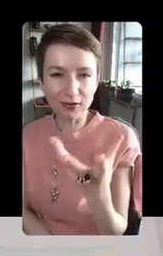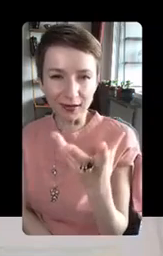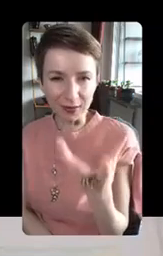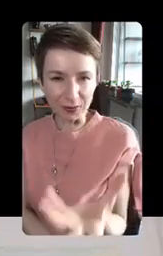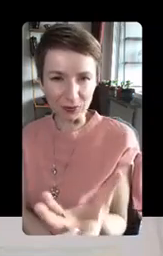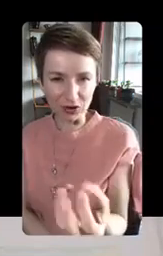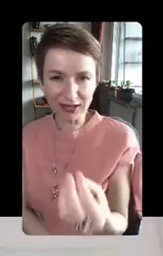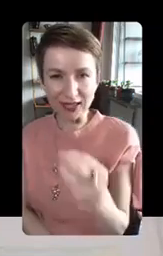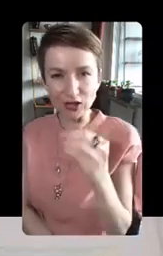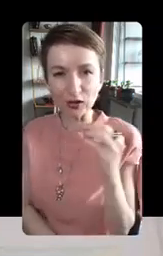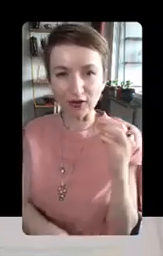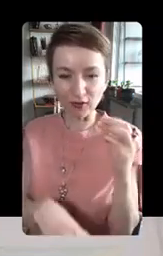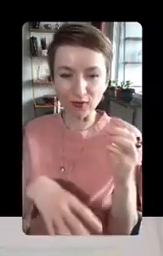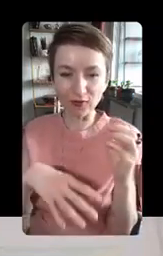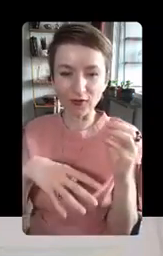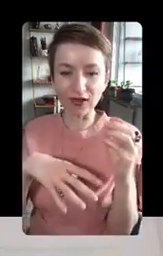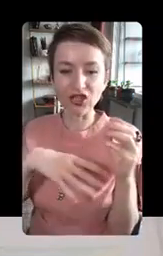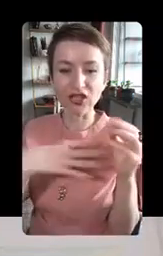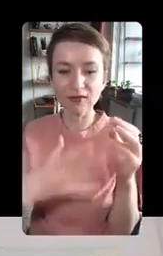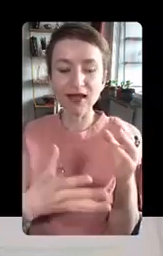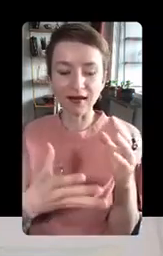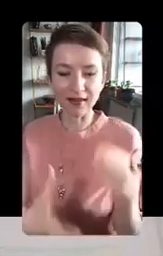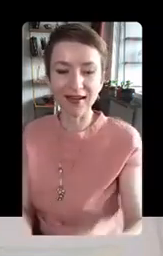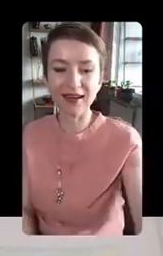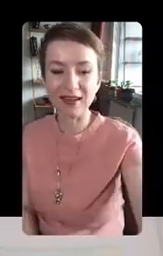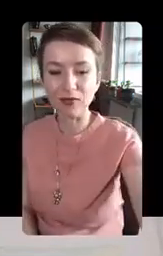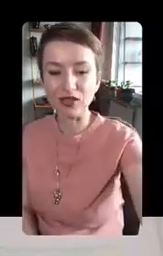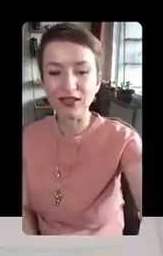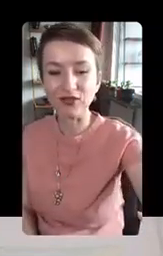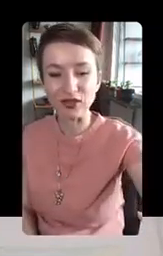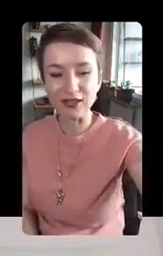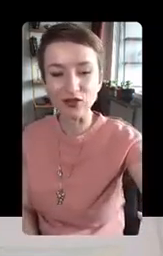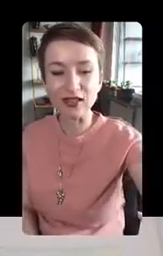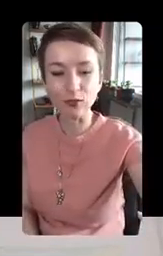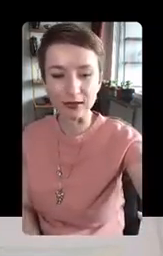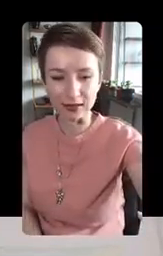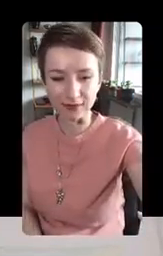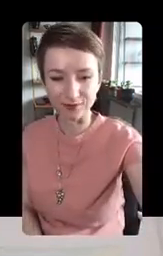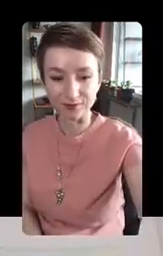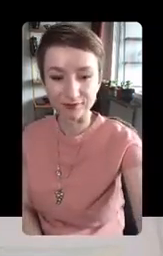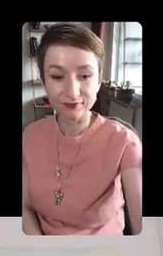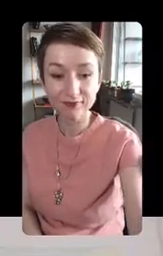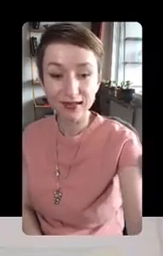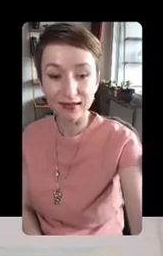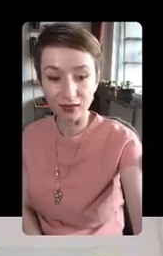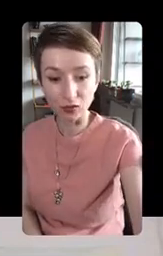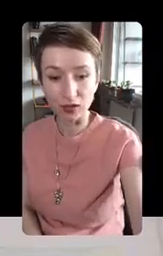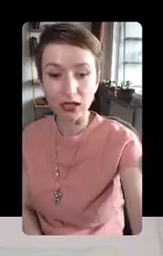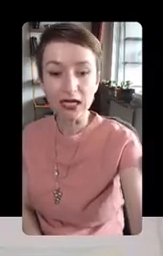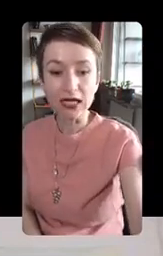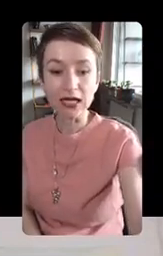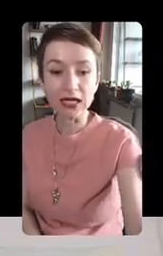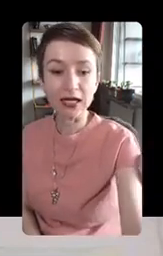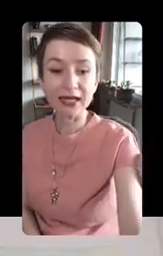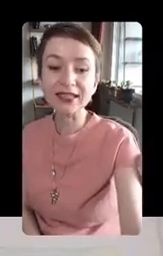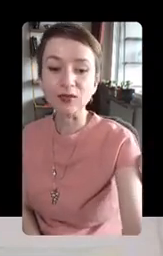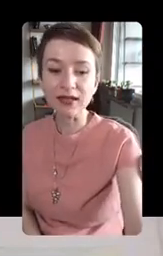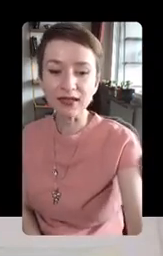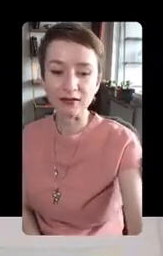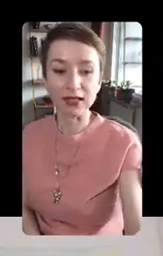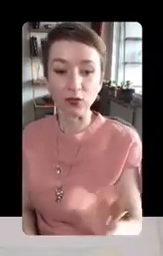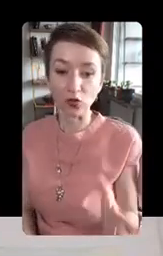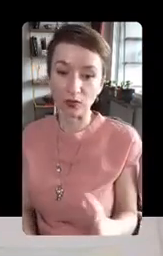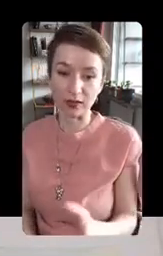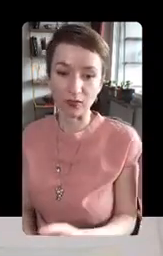насколько тонко она подмечала, и насколько волшебно она отображала вот эти вот события. Так вот,